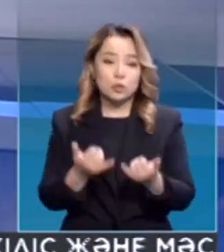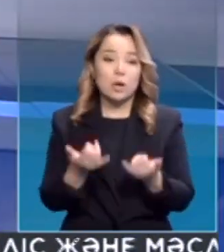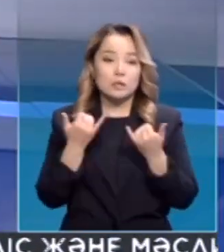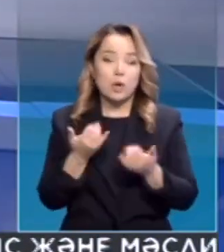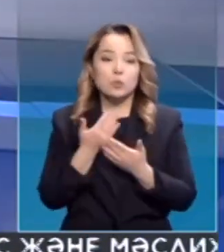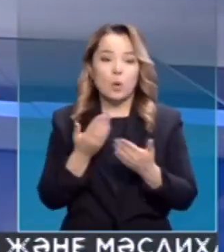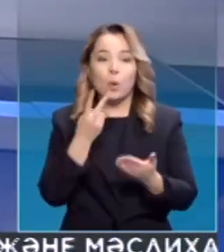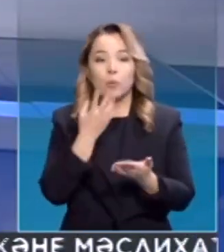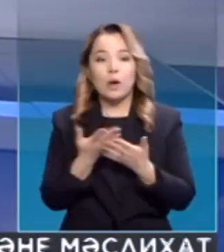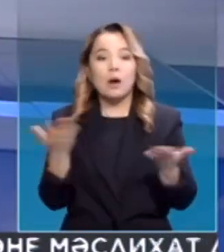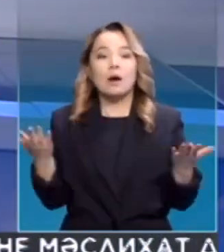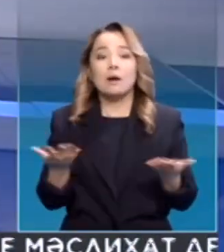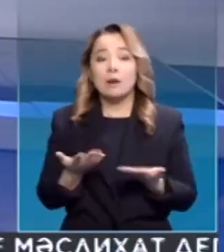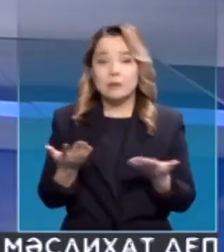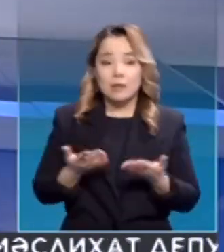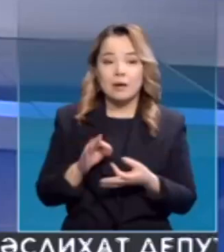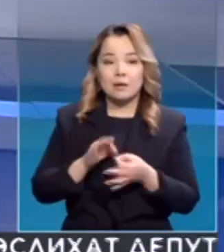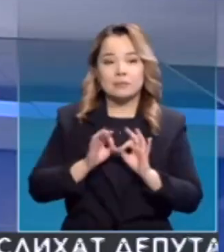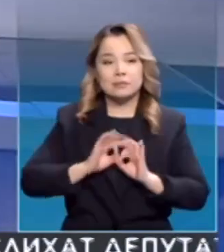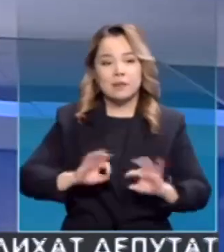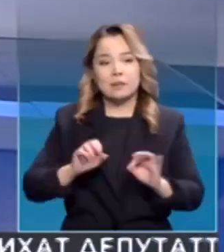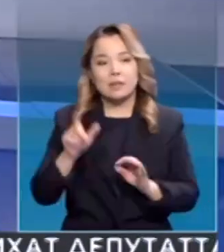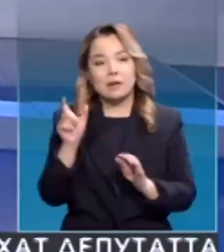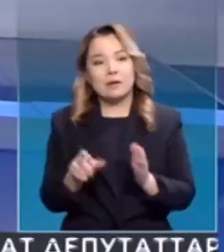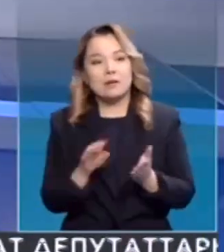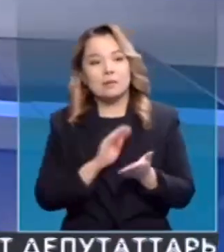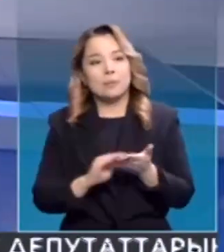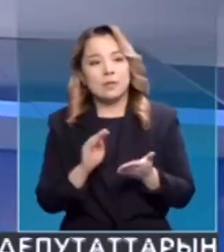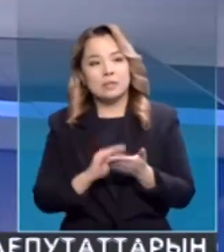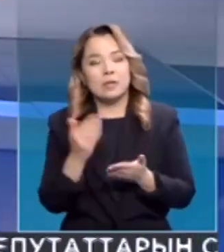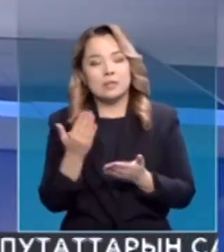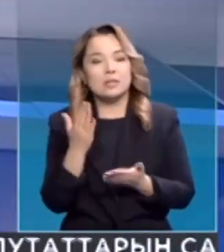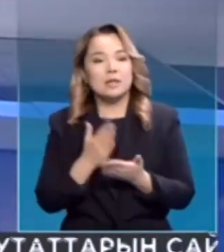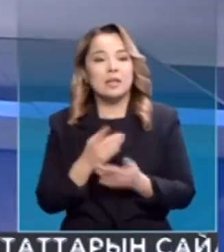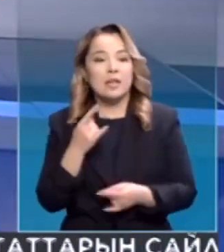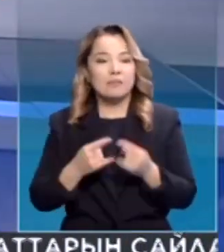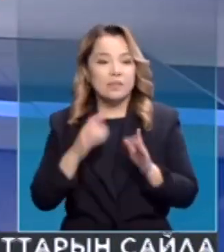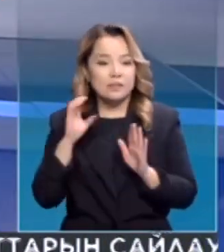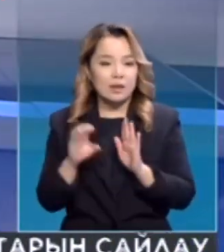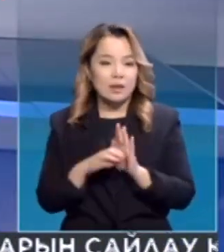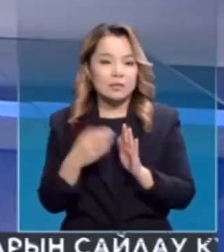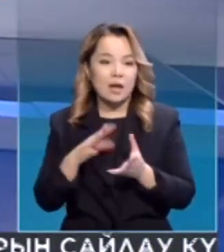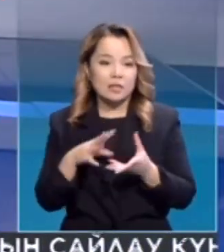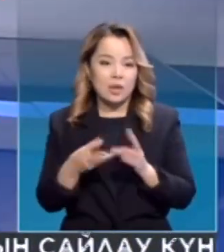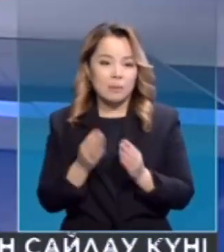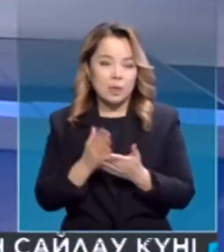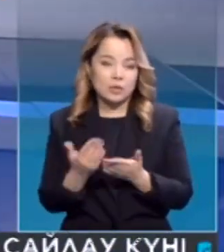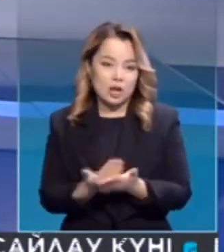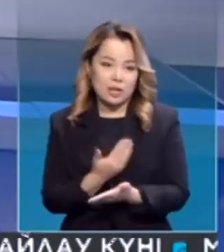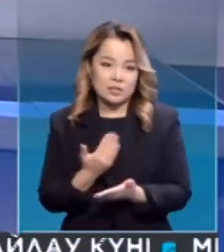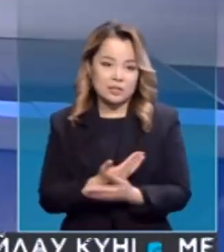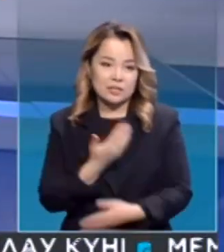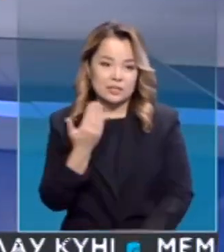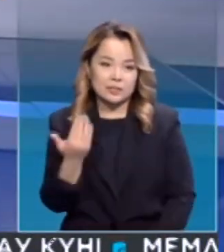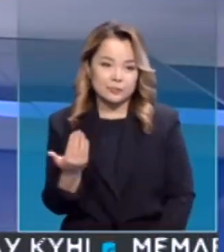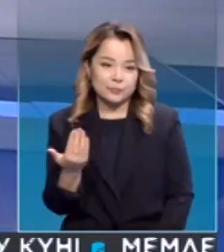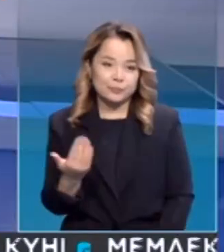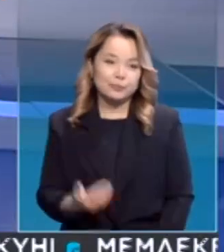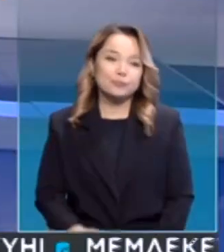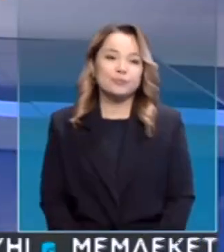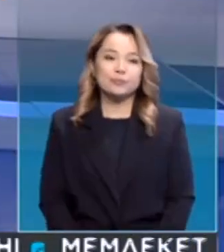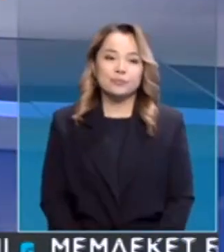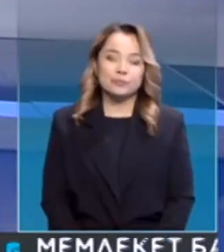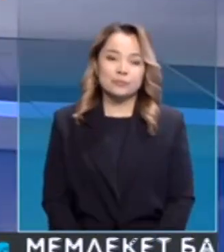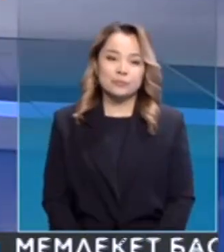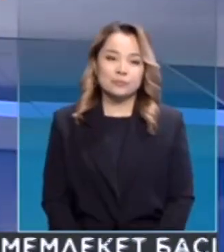соңғы көрсеткіш қандай? Айсима Нұрбайқызы баяндасын. Айсима, сіз эфирдесіз, қандай мәліметтеріңіз бар? Айсима?